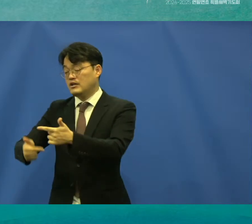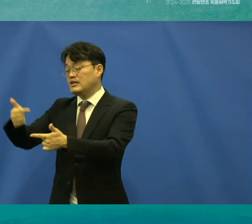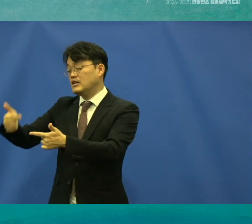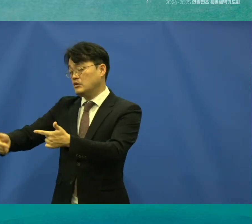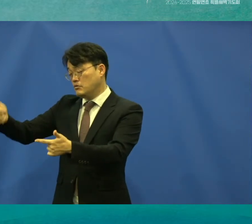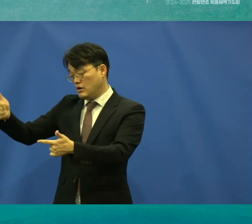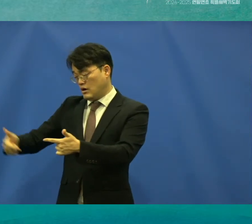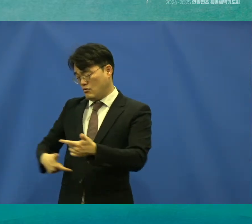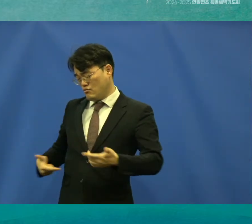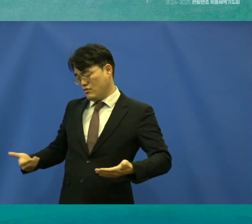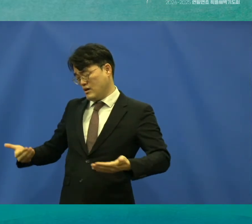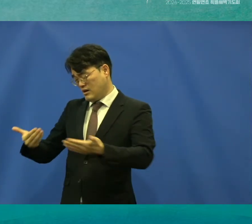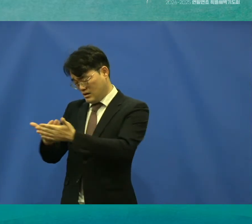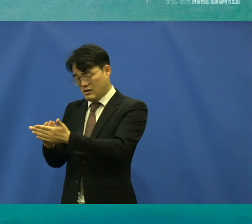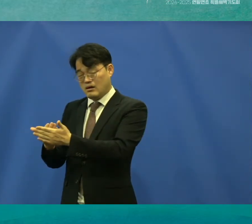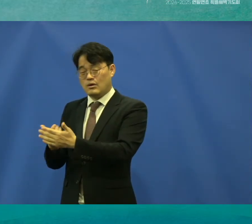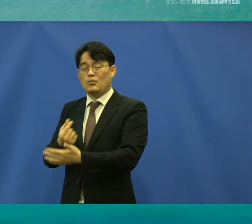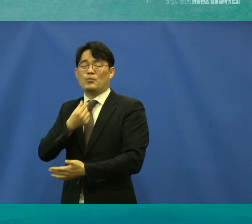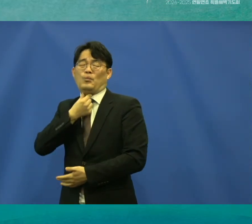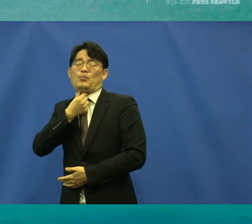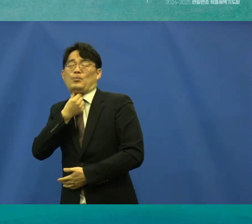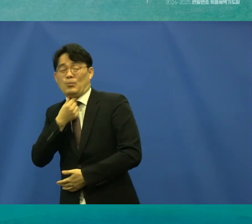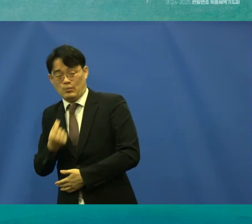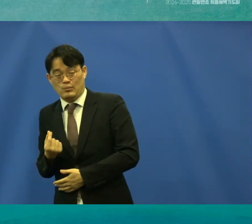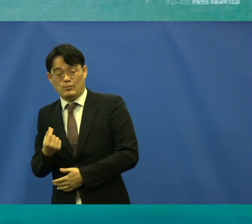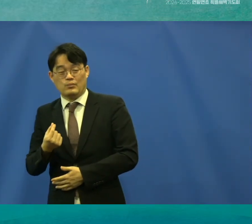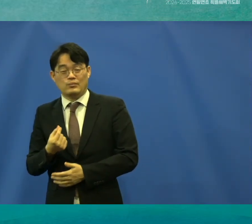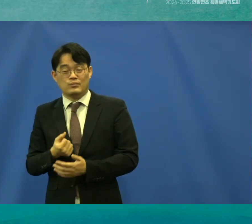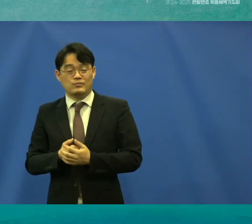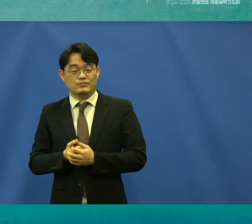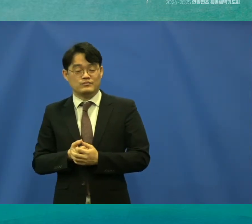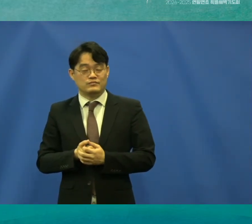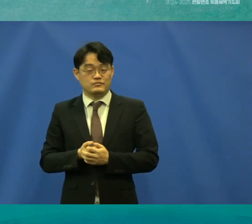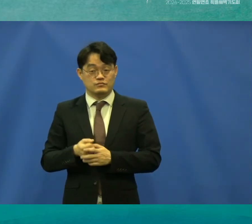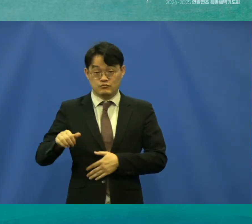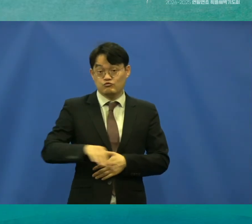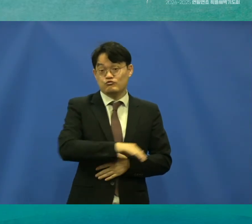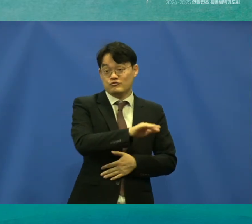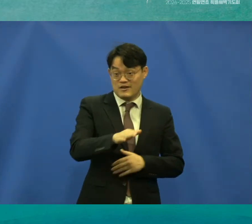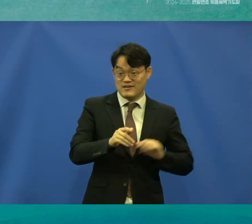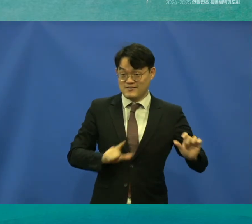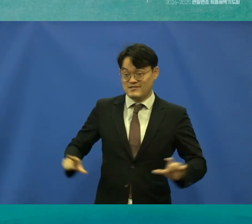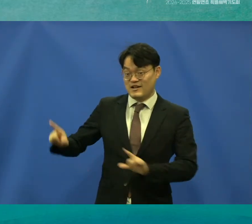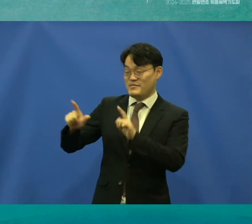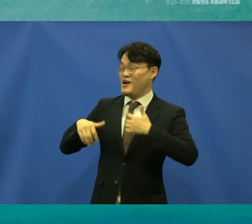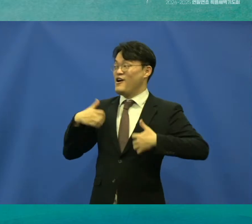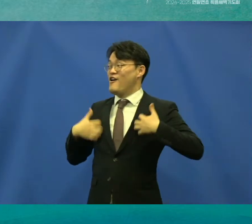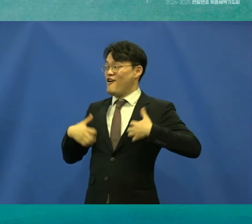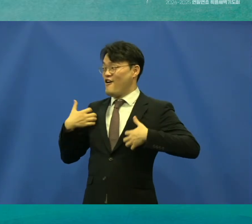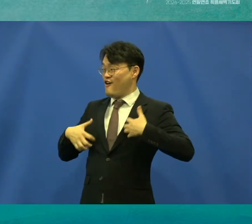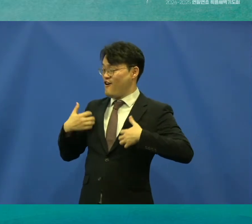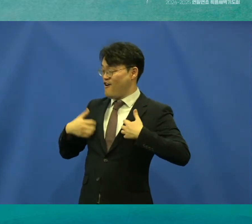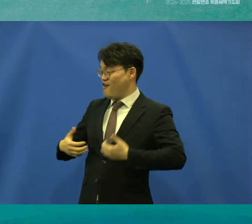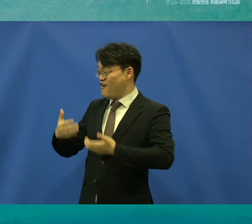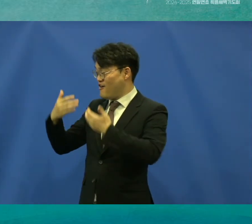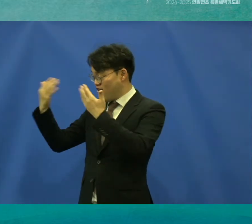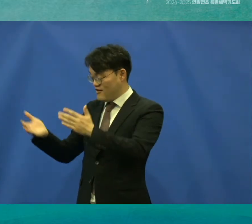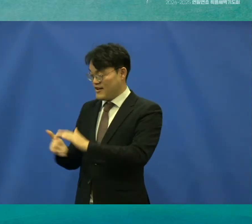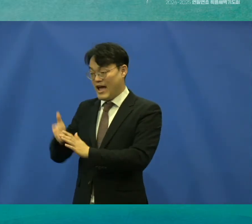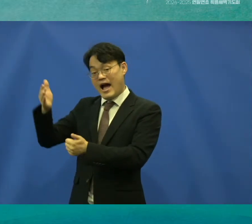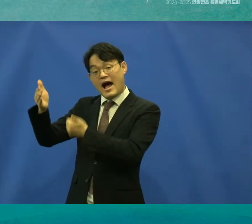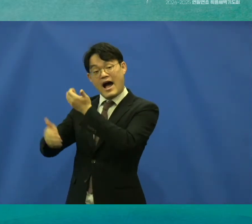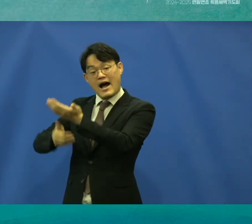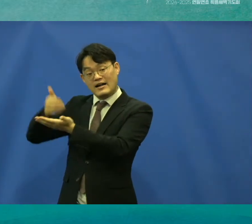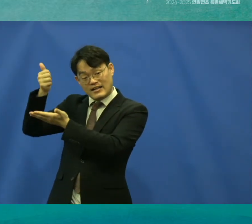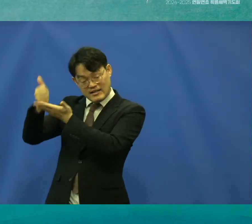일어나는데, 기꺼이 즐거이 우리의 삶을 드리면 하나님이 우리의 한 영혼을 통하여 무슨 역사를